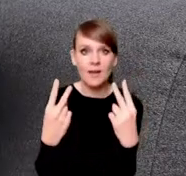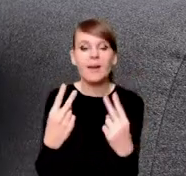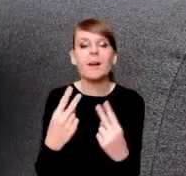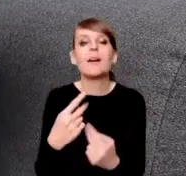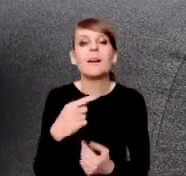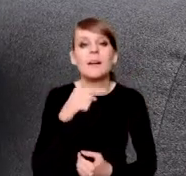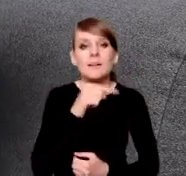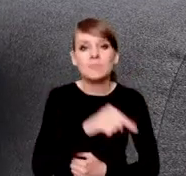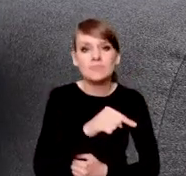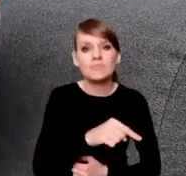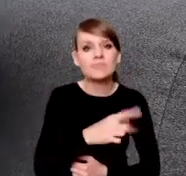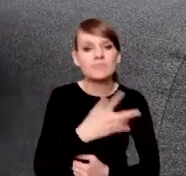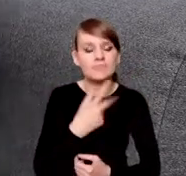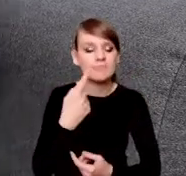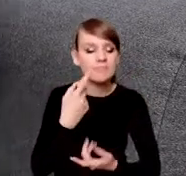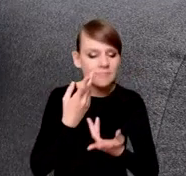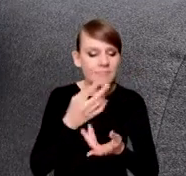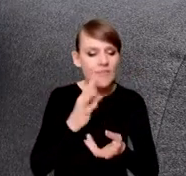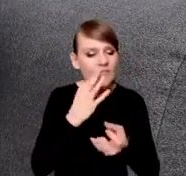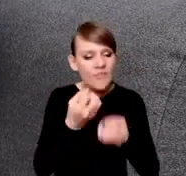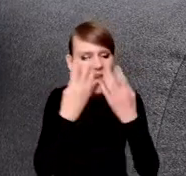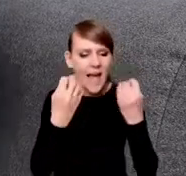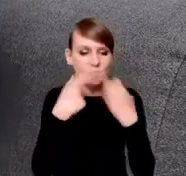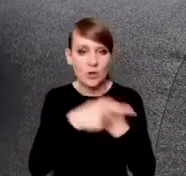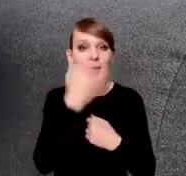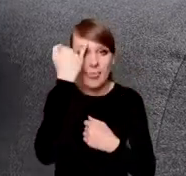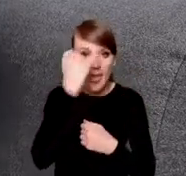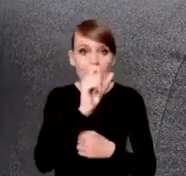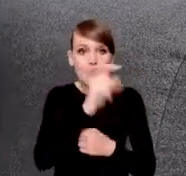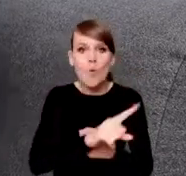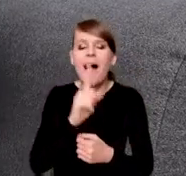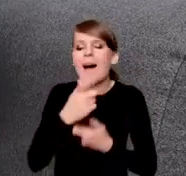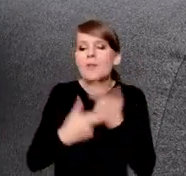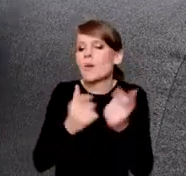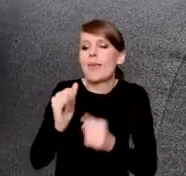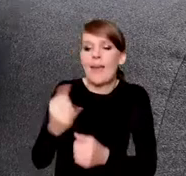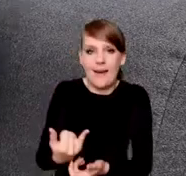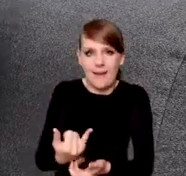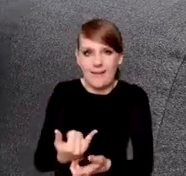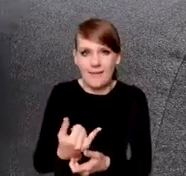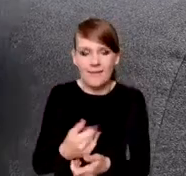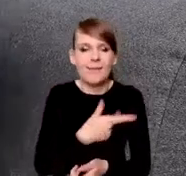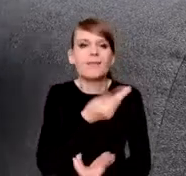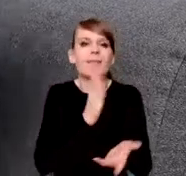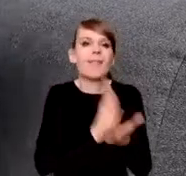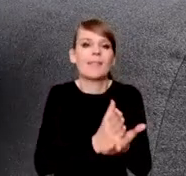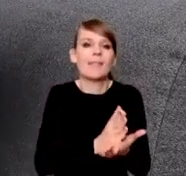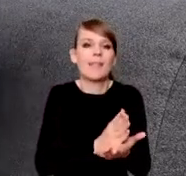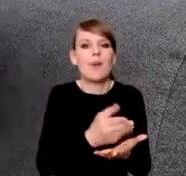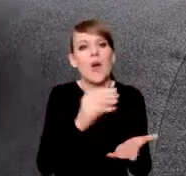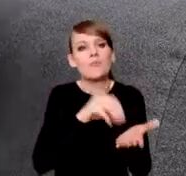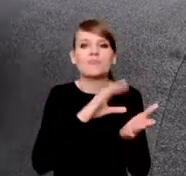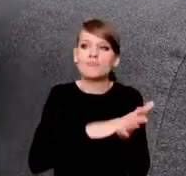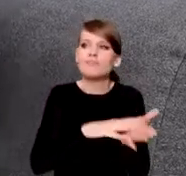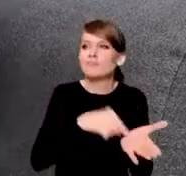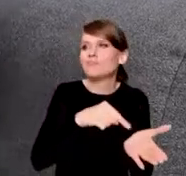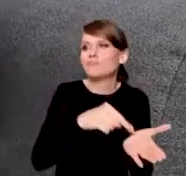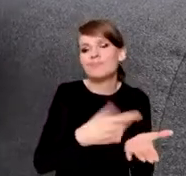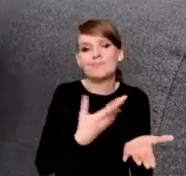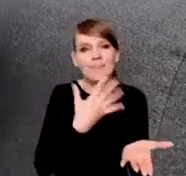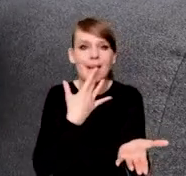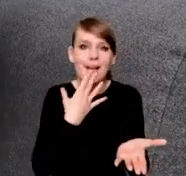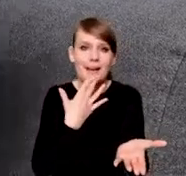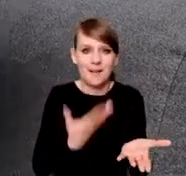operacjonalizacja tej idei. To, żeby ta idea nie była tylko pewną deklaracją, tylko